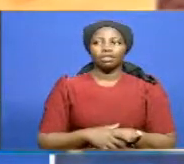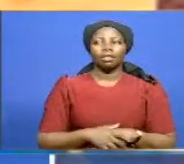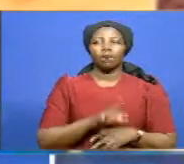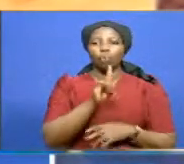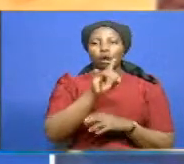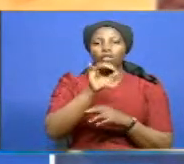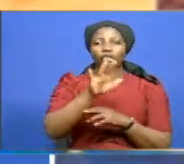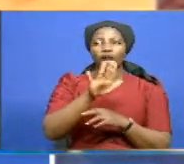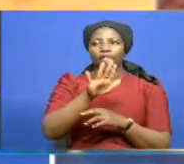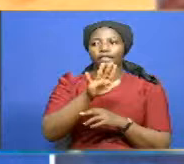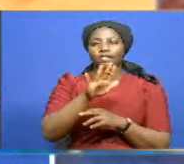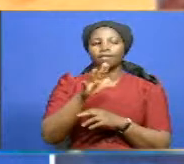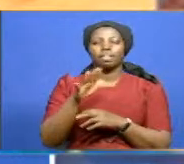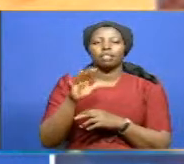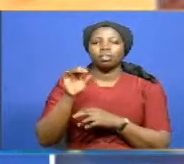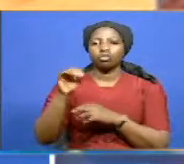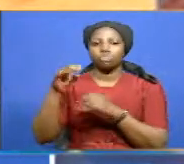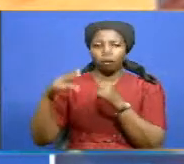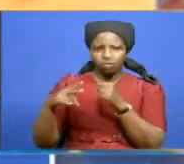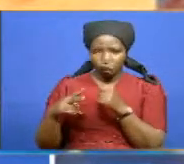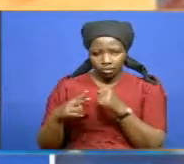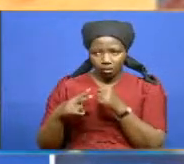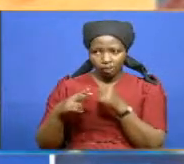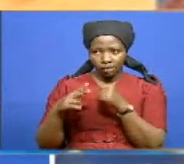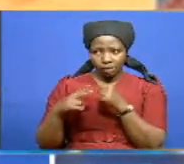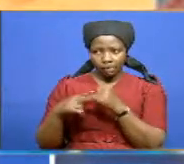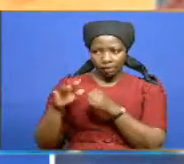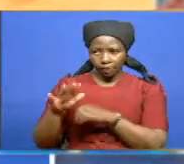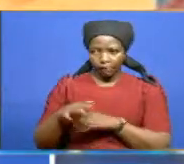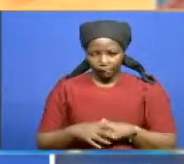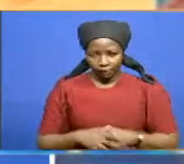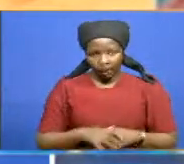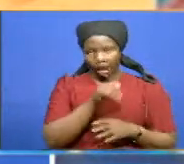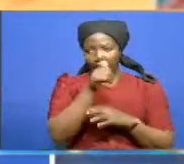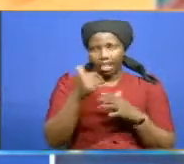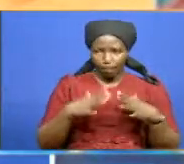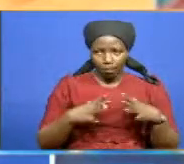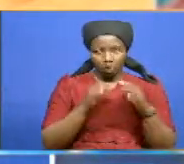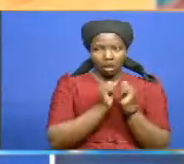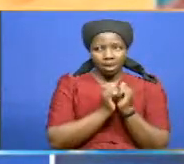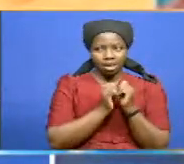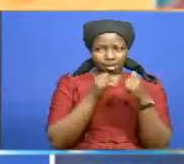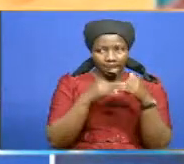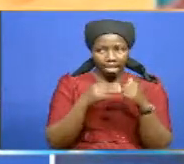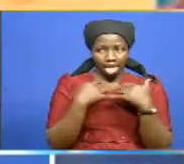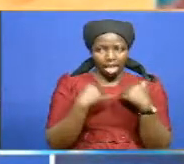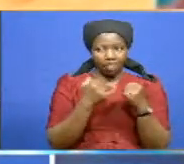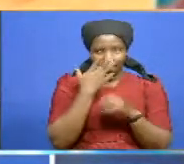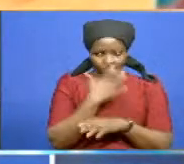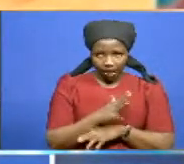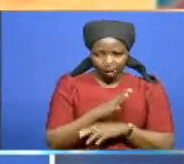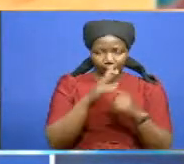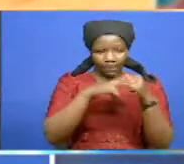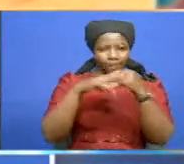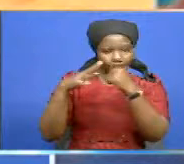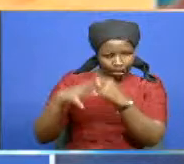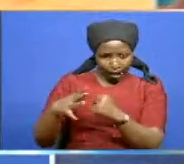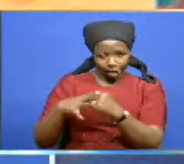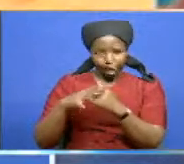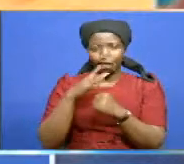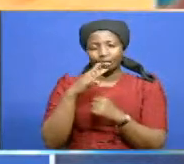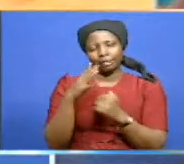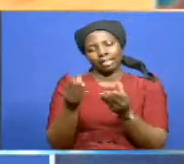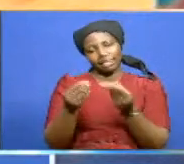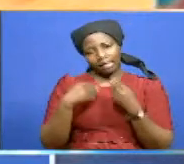1157. Wagonjwa wengine 119 wamepata nafuu, 79 wakiwa wale waliokuwa kihudumiwa nyumbani na